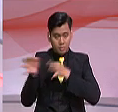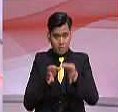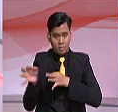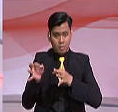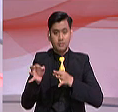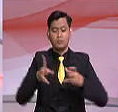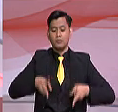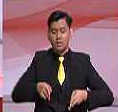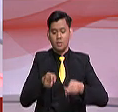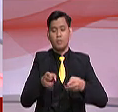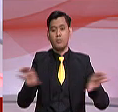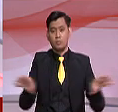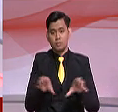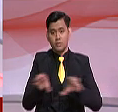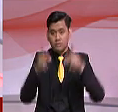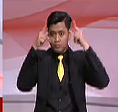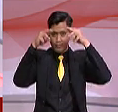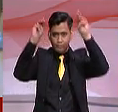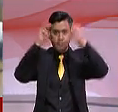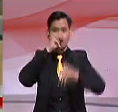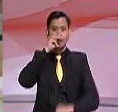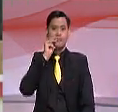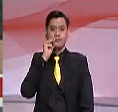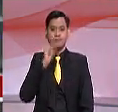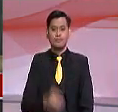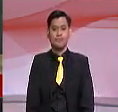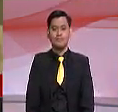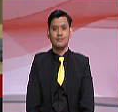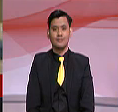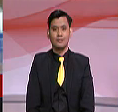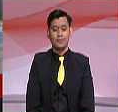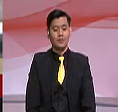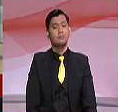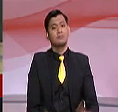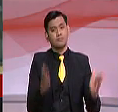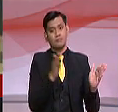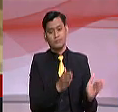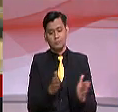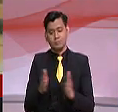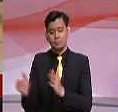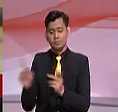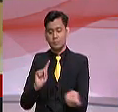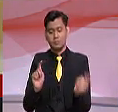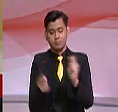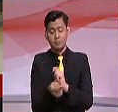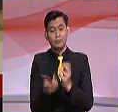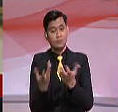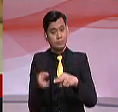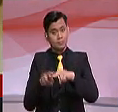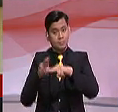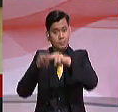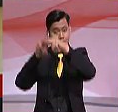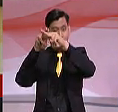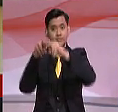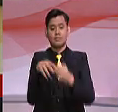Perdana Menteri Muhyi Hai image pelan transformasi itu pagi meningkatkan rantaian